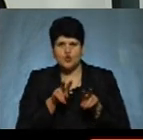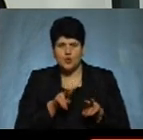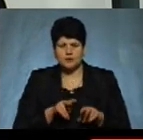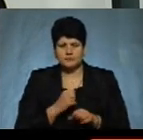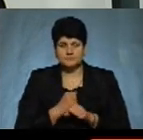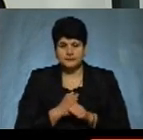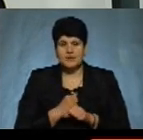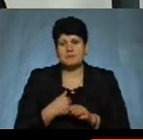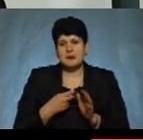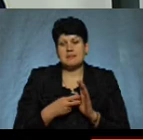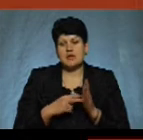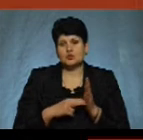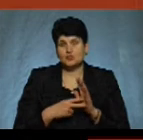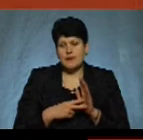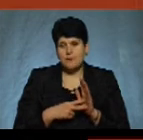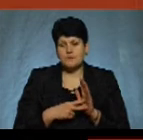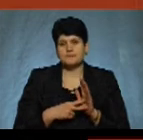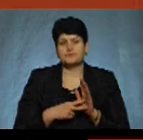що ми плануємо